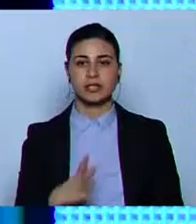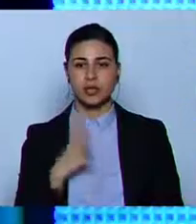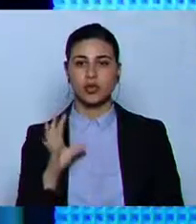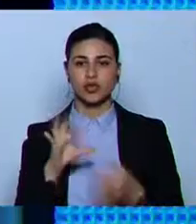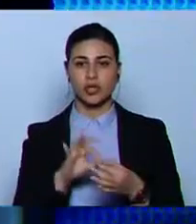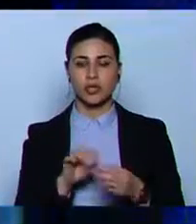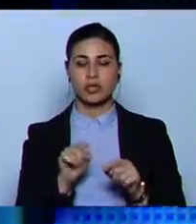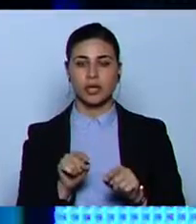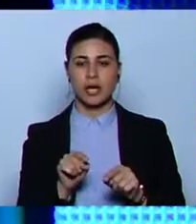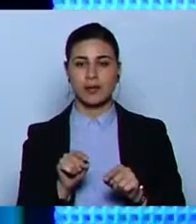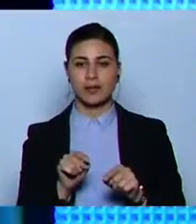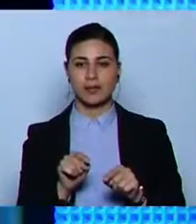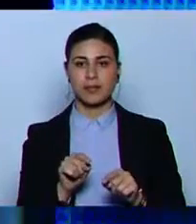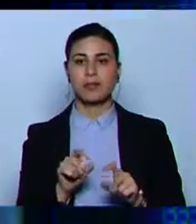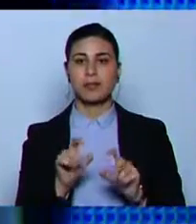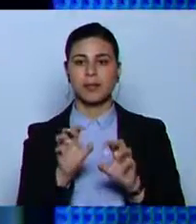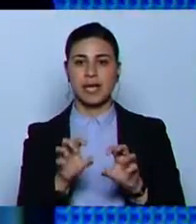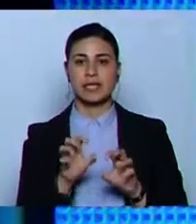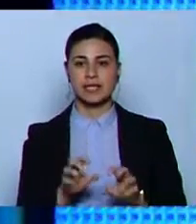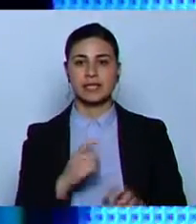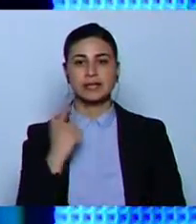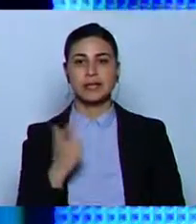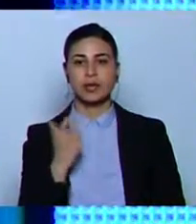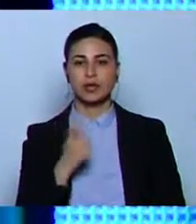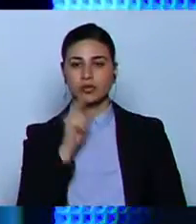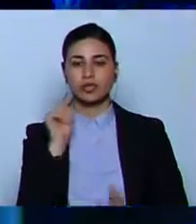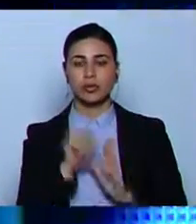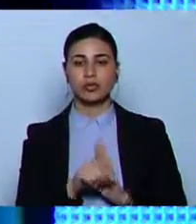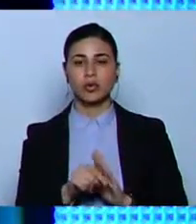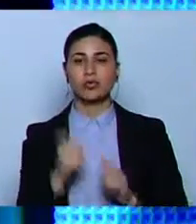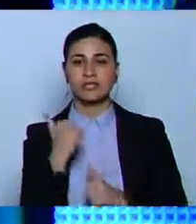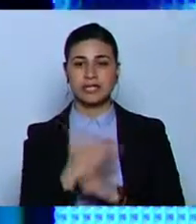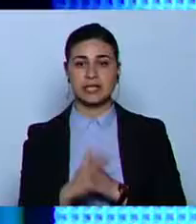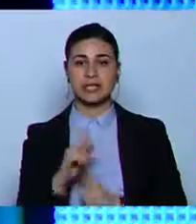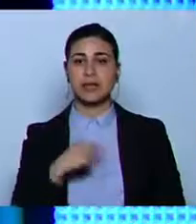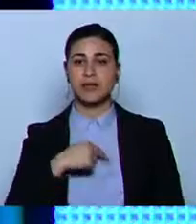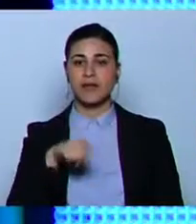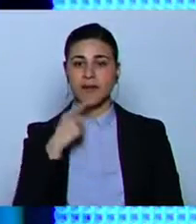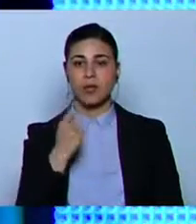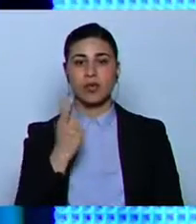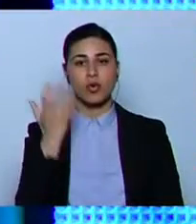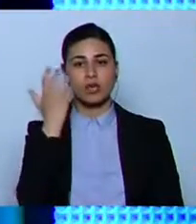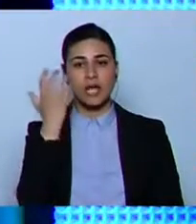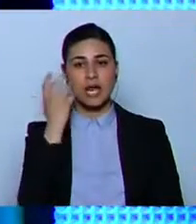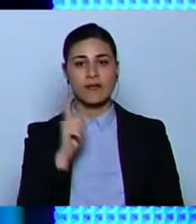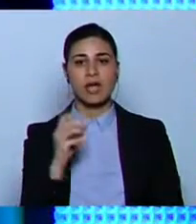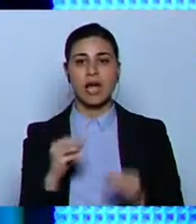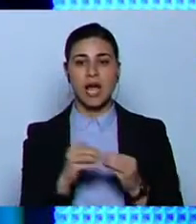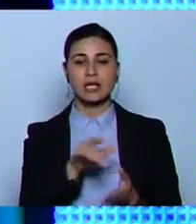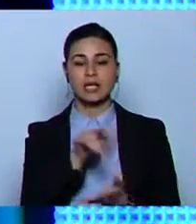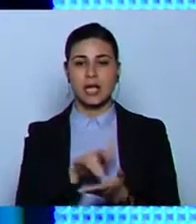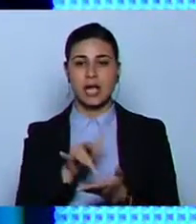შეუერთდა პეტიციას, ეს გახლავთ დემოკრატიული ჩართულობის ცენტრები და მე ამ შემთხვევაში საუბრობ არა მხოლოდ თელავის, არამედ მათი